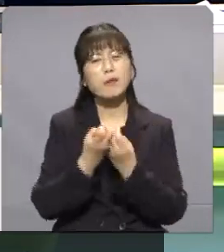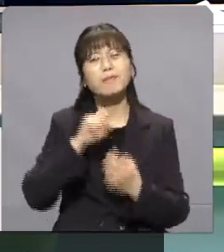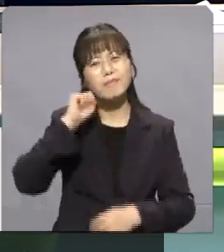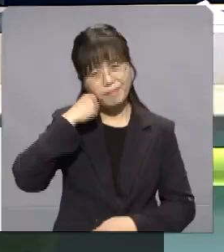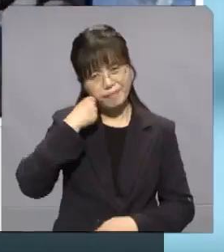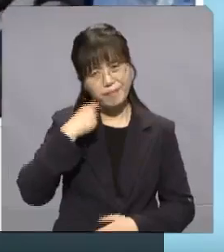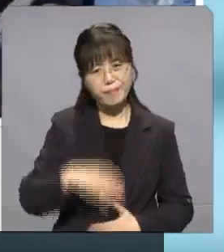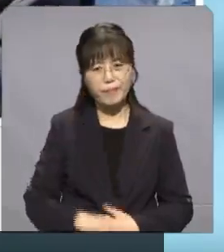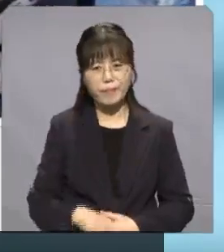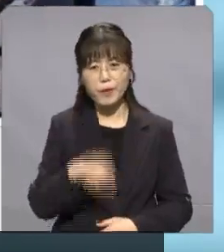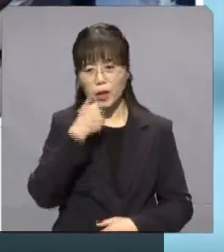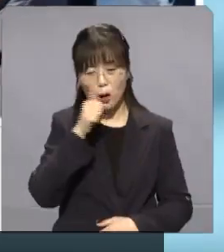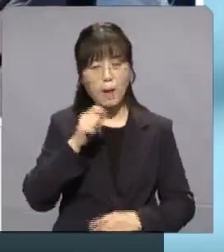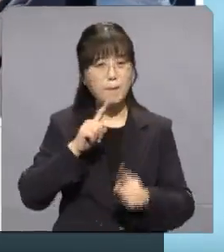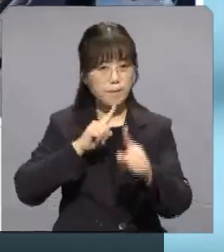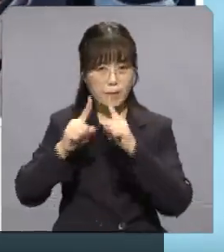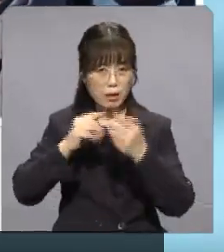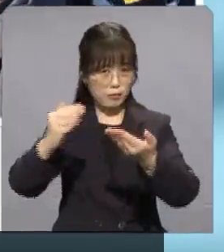않겠죠